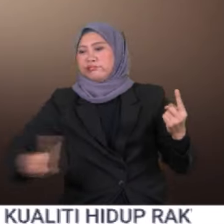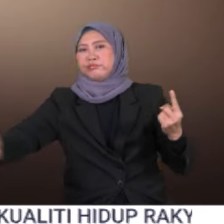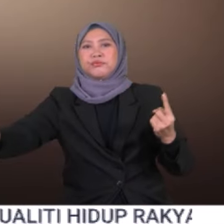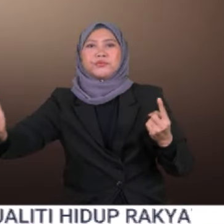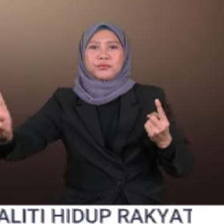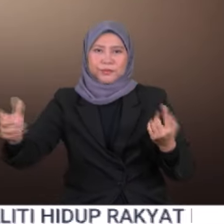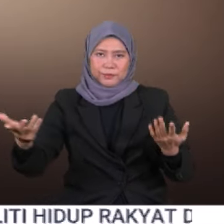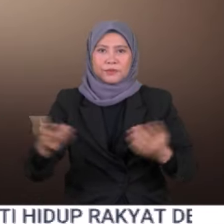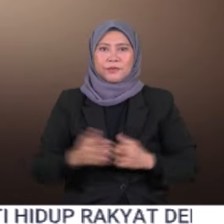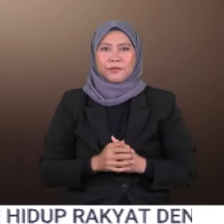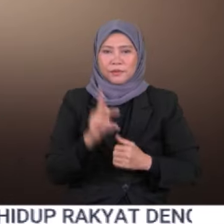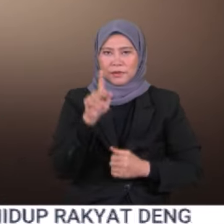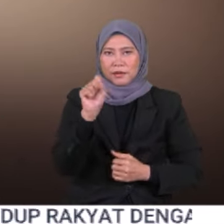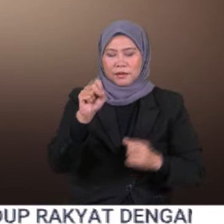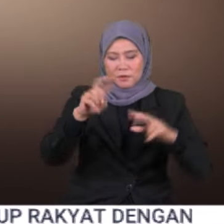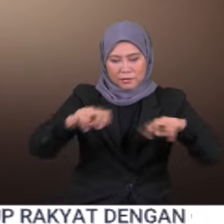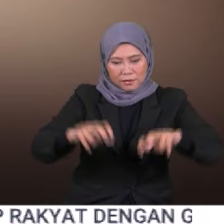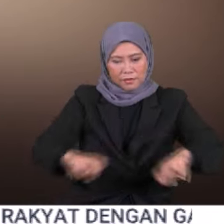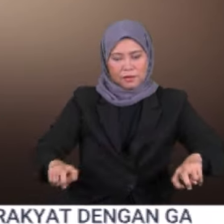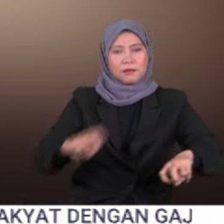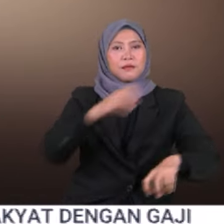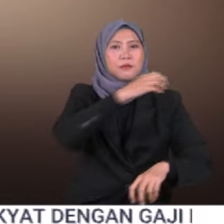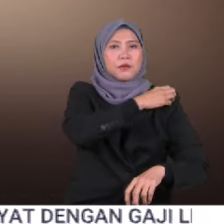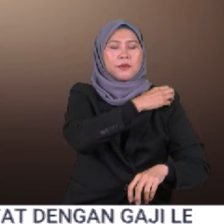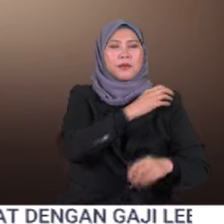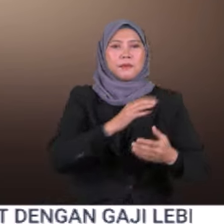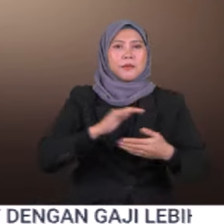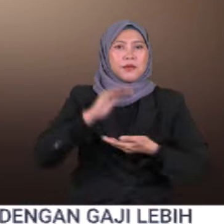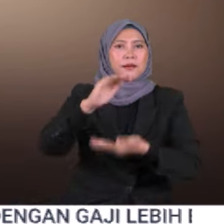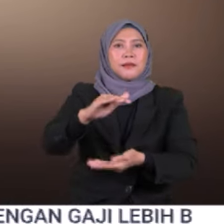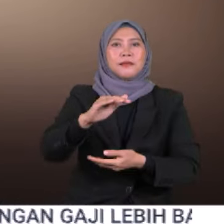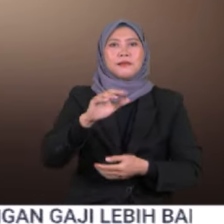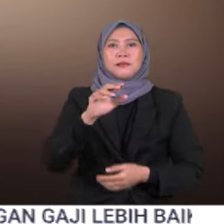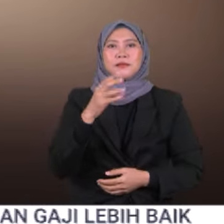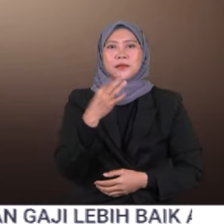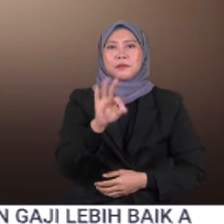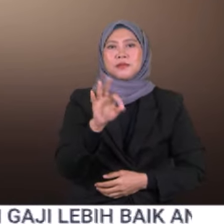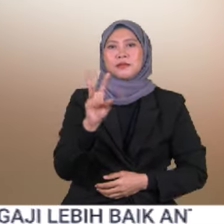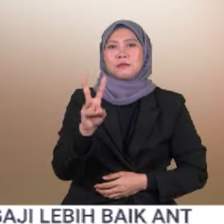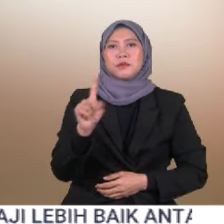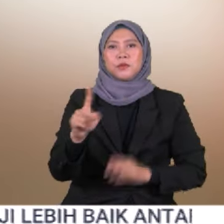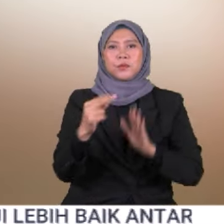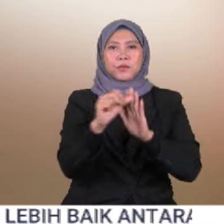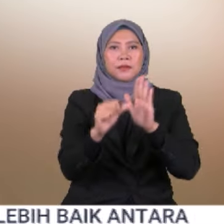berkenaan bakalan AKB 1961